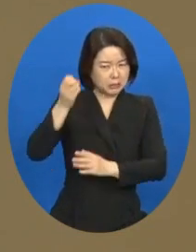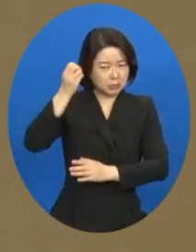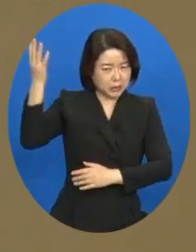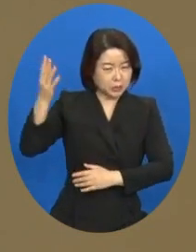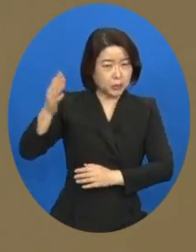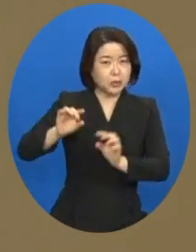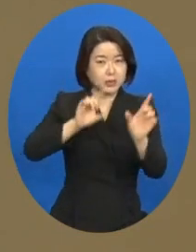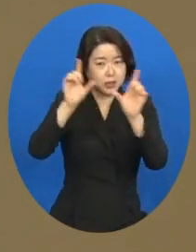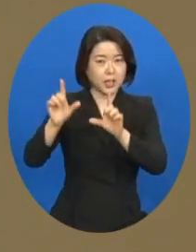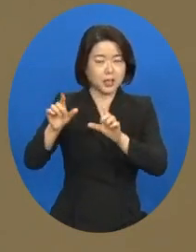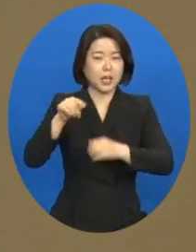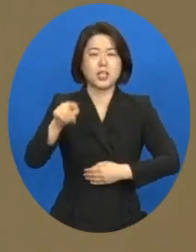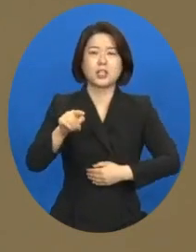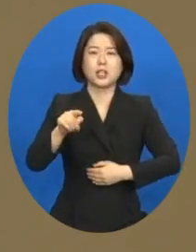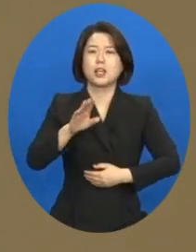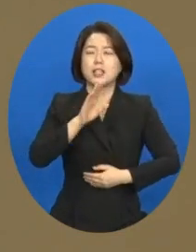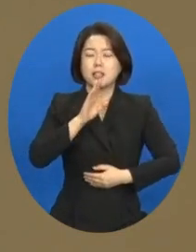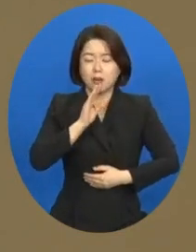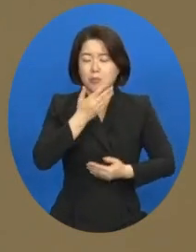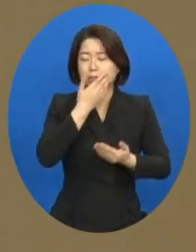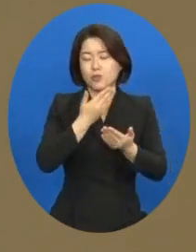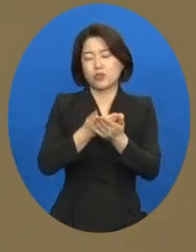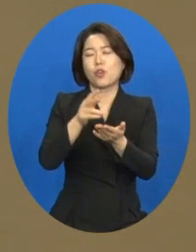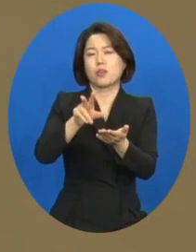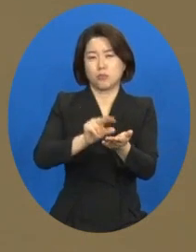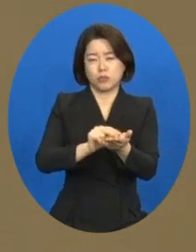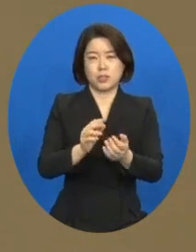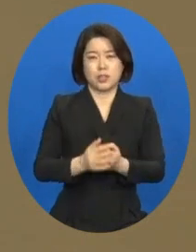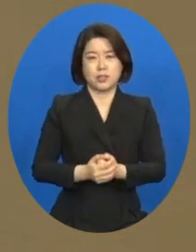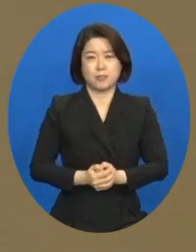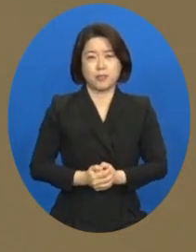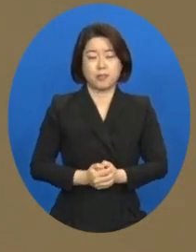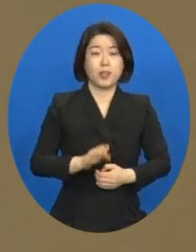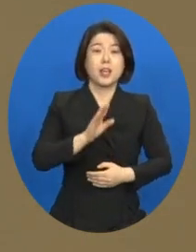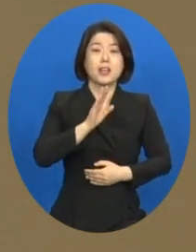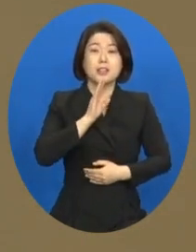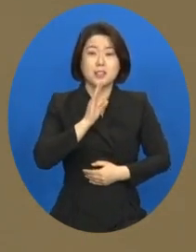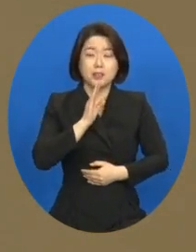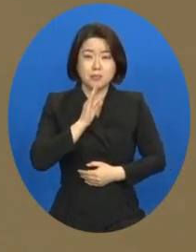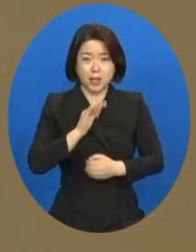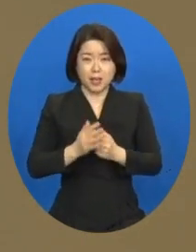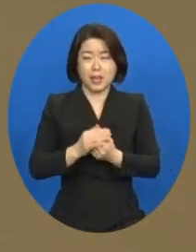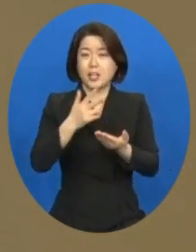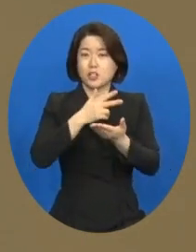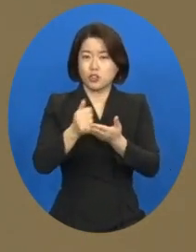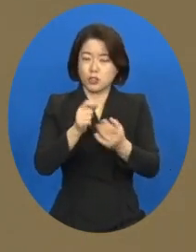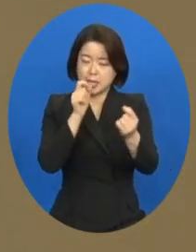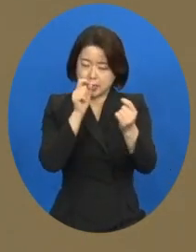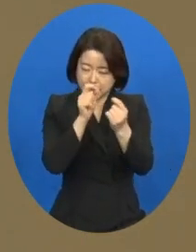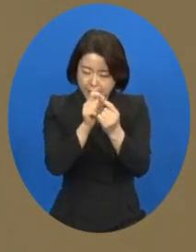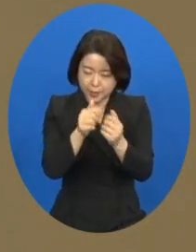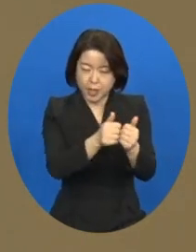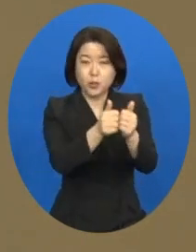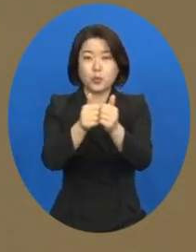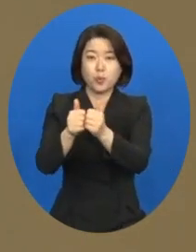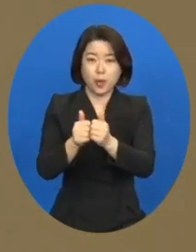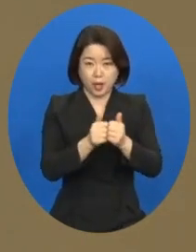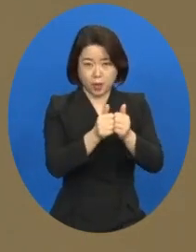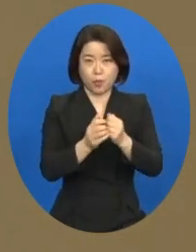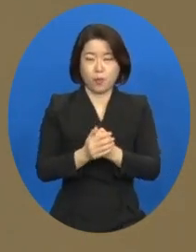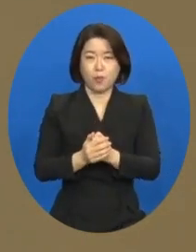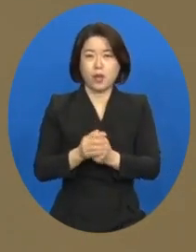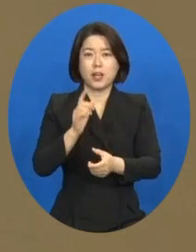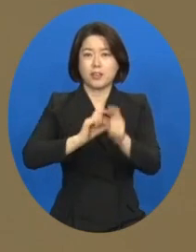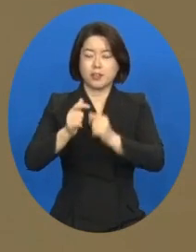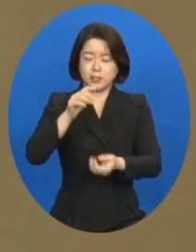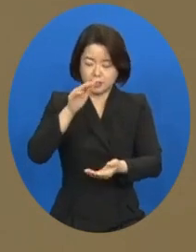그게 우리의 삶의 진짜 중요한 문제예요. 정말 주님과 가까이 동행하고 더